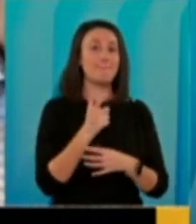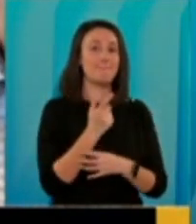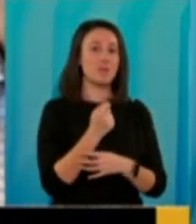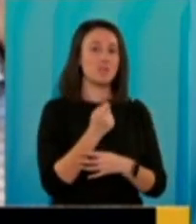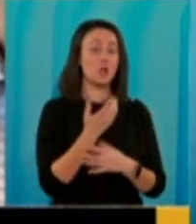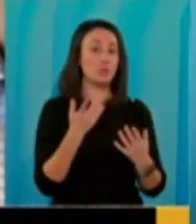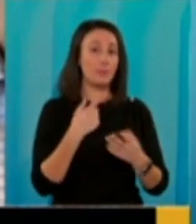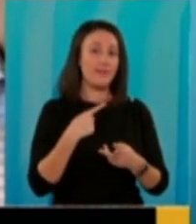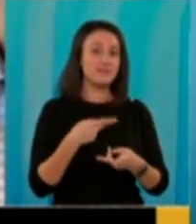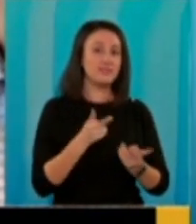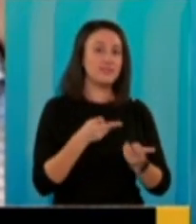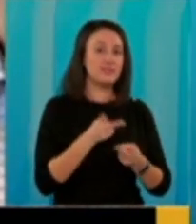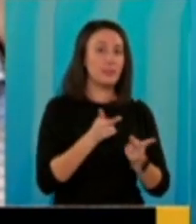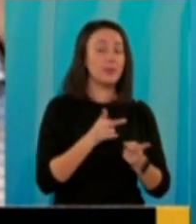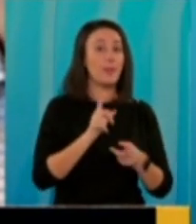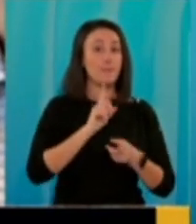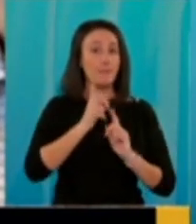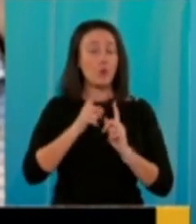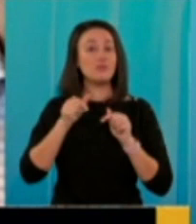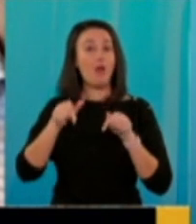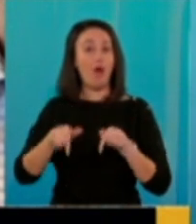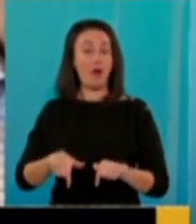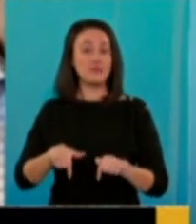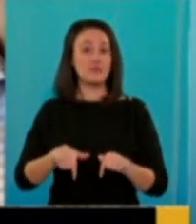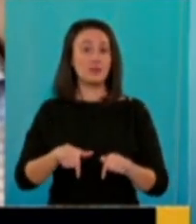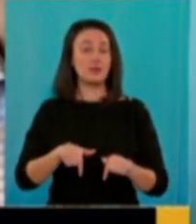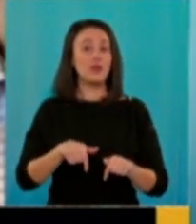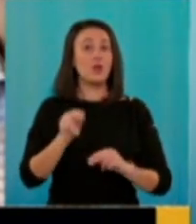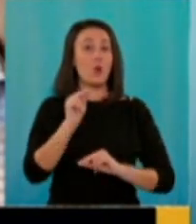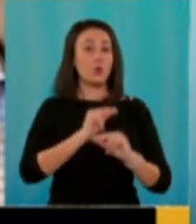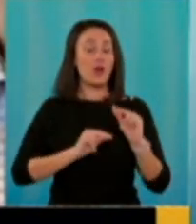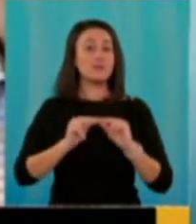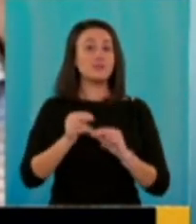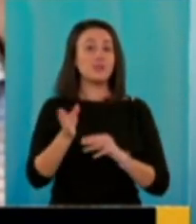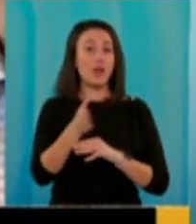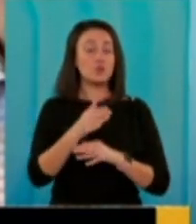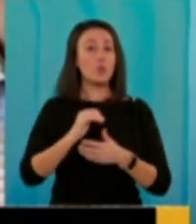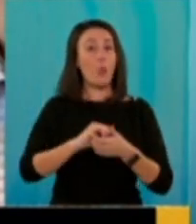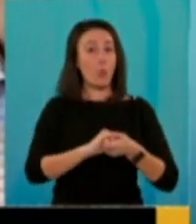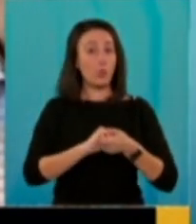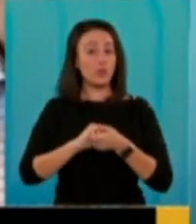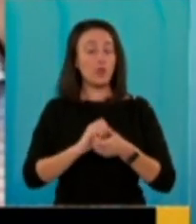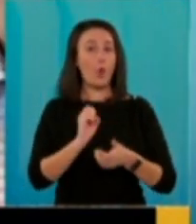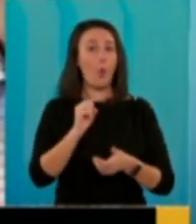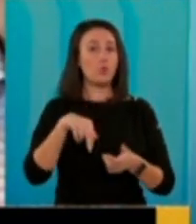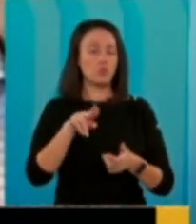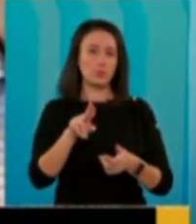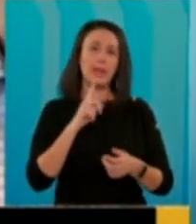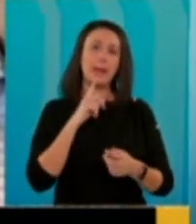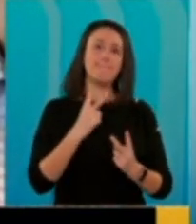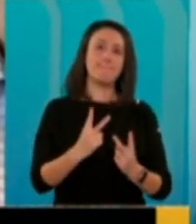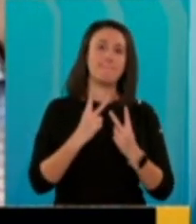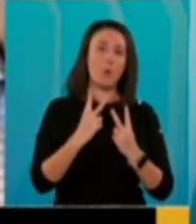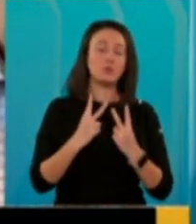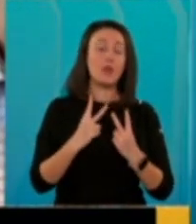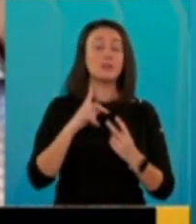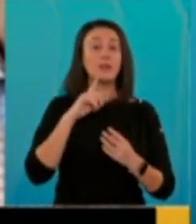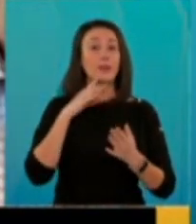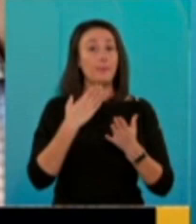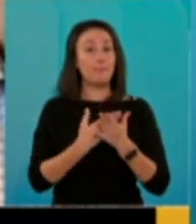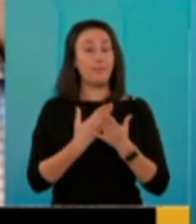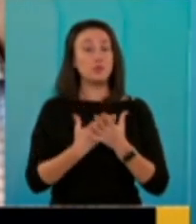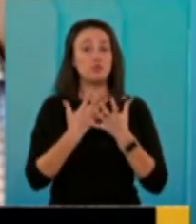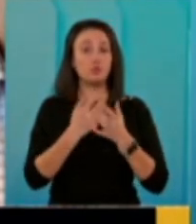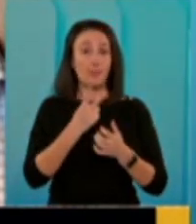pe care îl transmite politic astăzi Organizația Națiunilor Unite va cântări extrem de greu, inclusiv în ceea